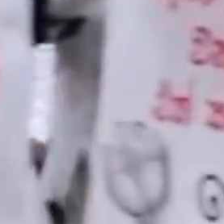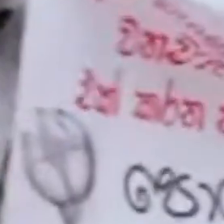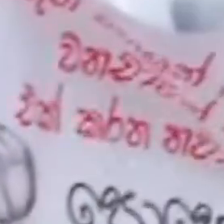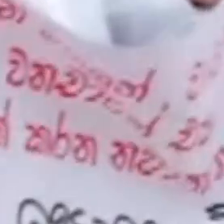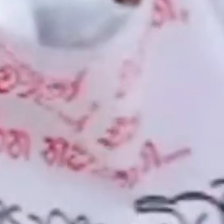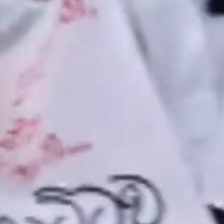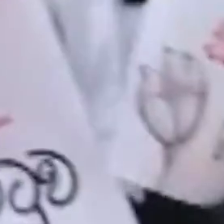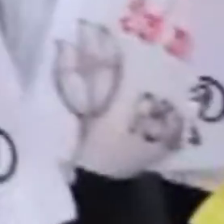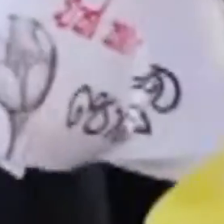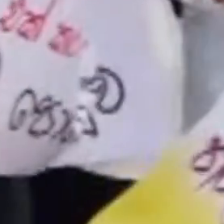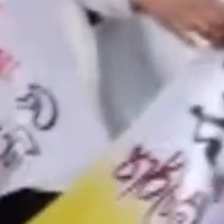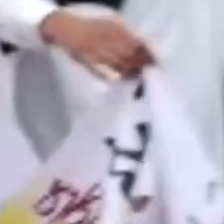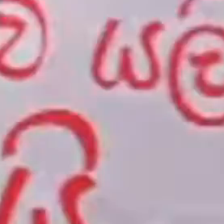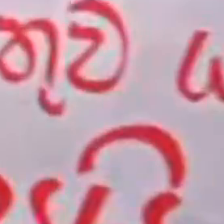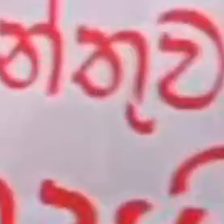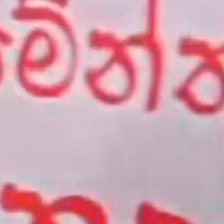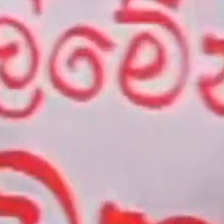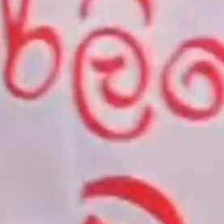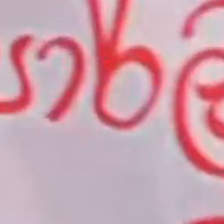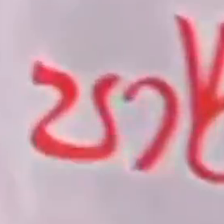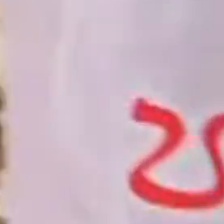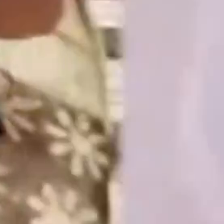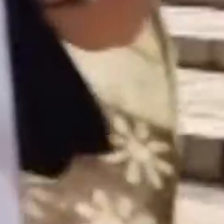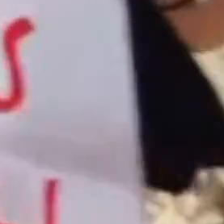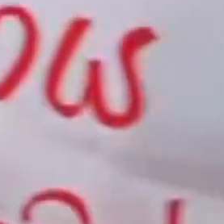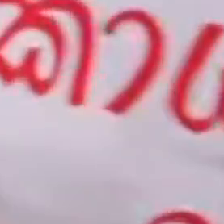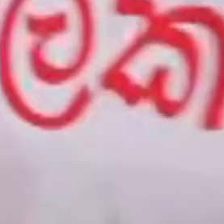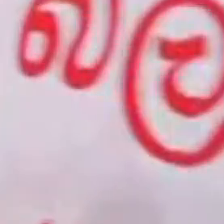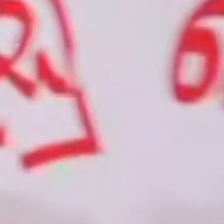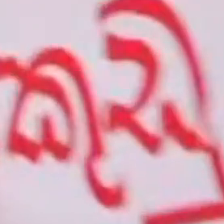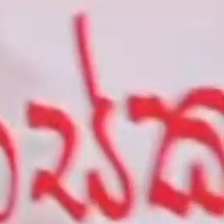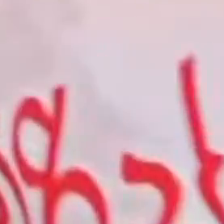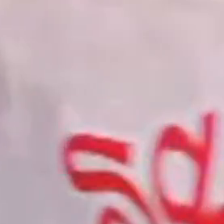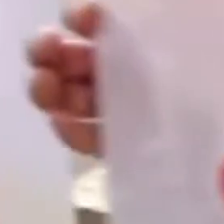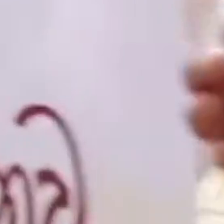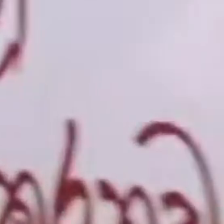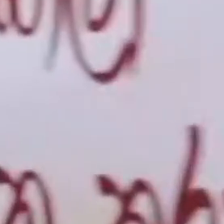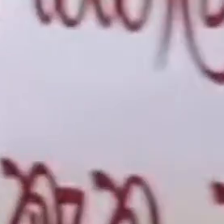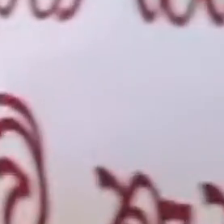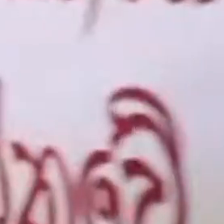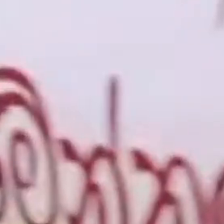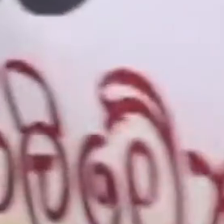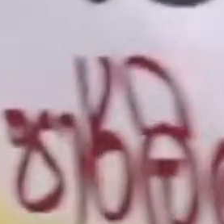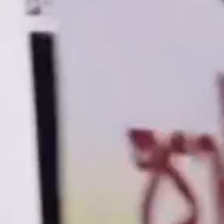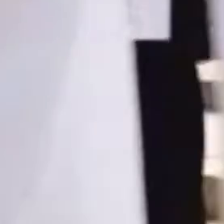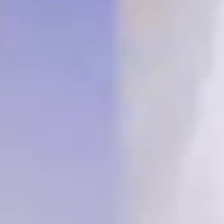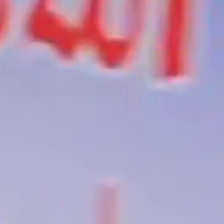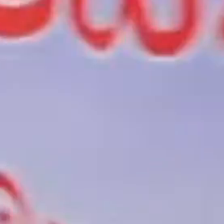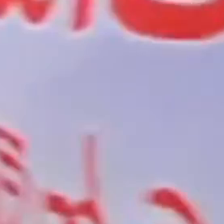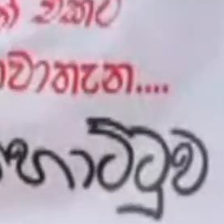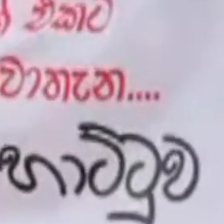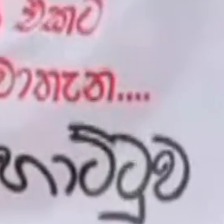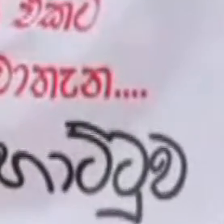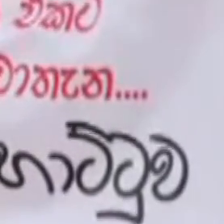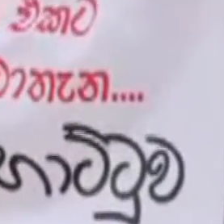අද අයවැය විවාදයට සහභාගී වූයේ නැහැ. විපක්ෂයේ මන්ත්‍රීවරුන්ගේ ආරක්ෂාව තහවුරු කරන තෙක් පාර්ලිමේන්තුවට පැමිණෙන්නේ නැති බව පවසමින්